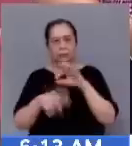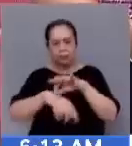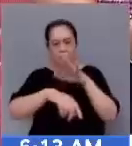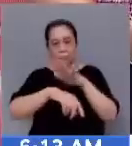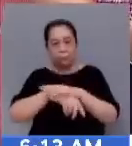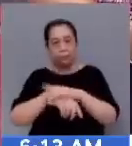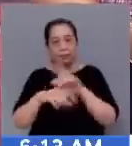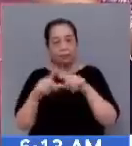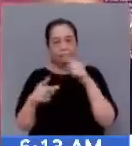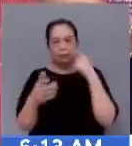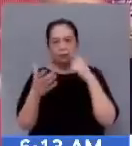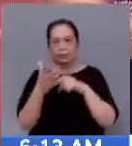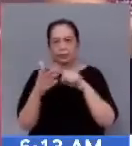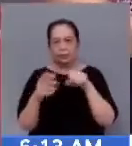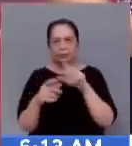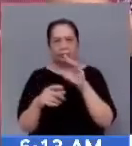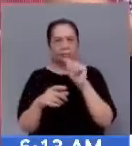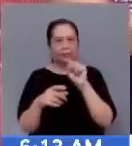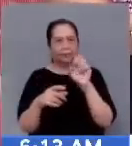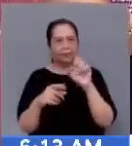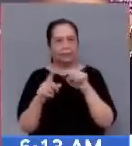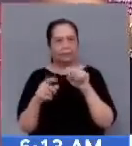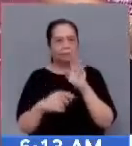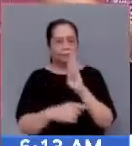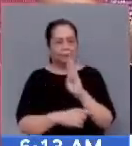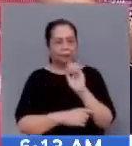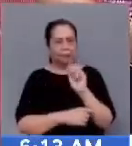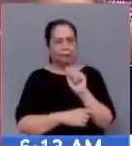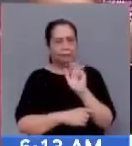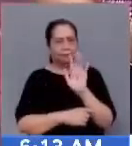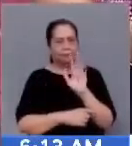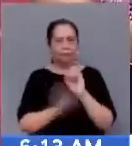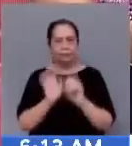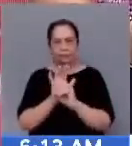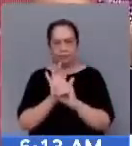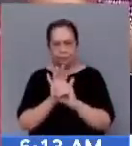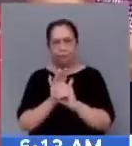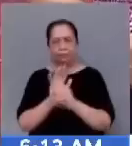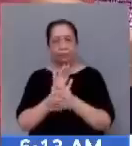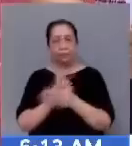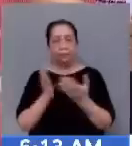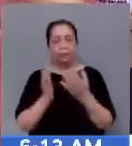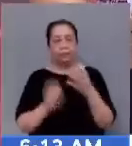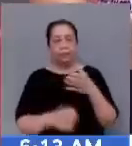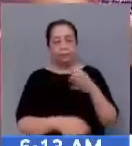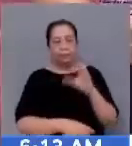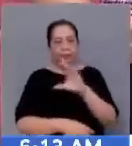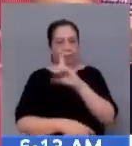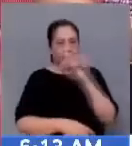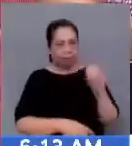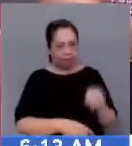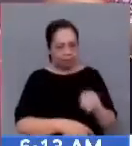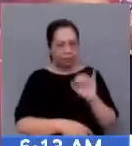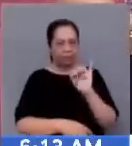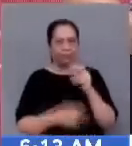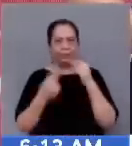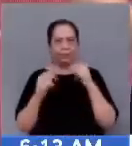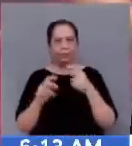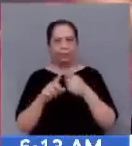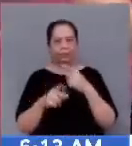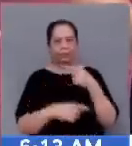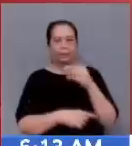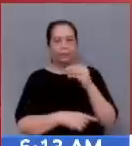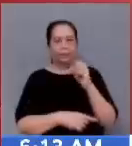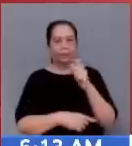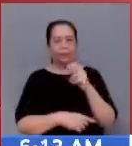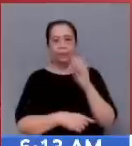naman ang isang kaso ng BA5 Omicron subvariant sa Cagayan de Oro City. Yan ang unang balita ng host ng At Home